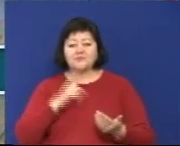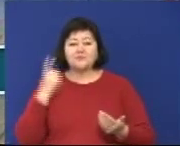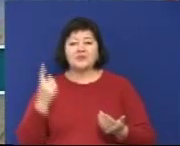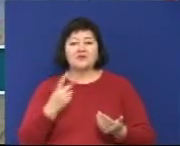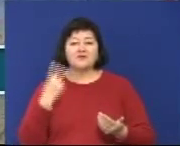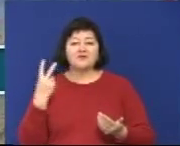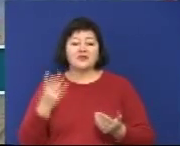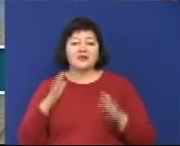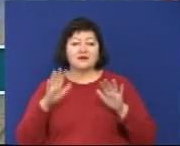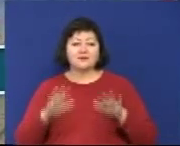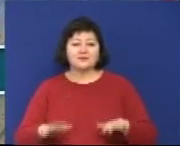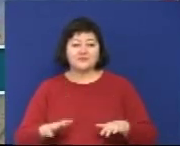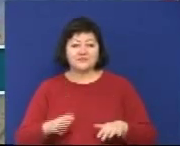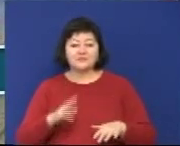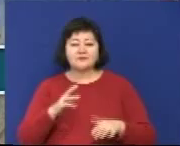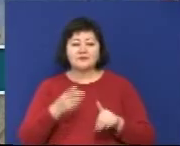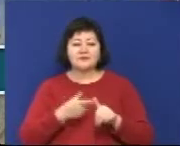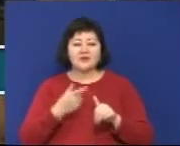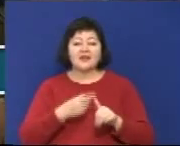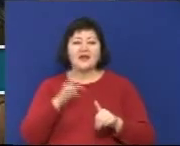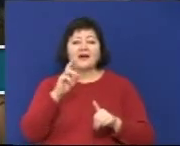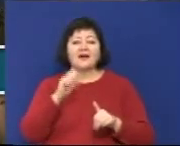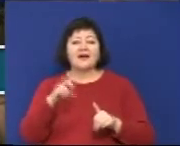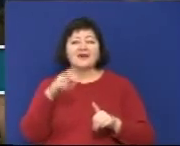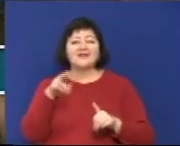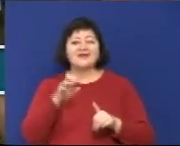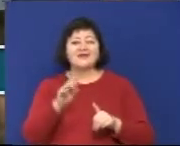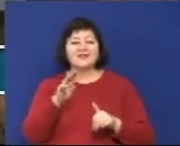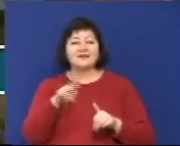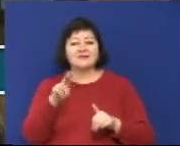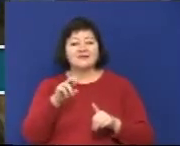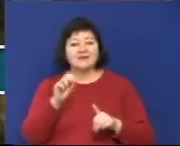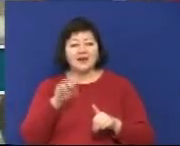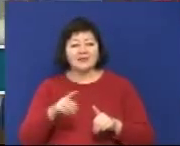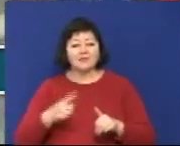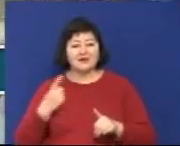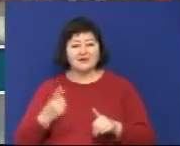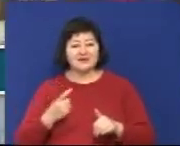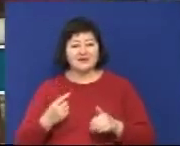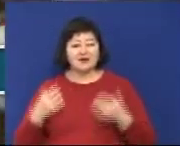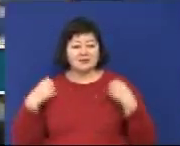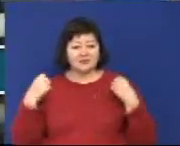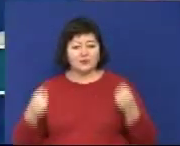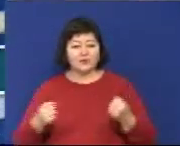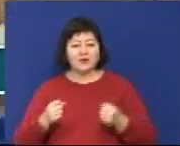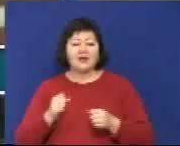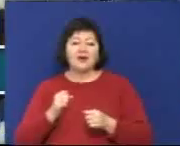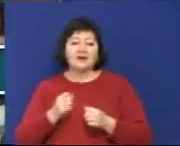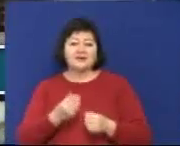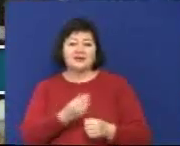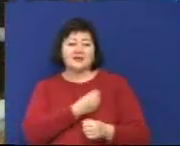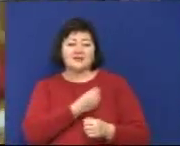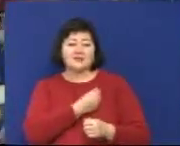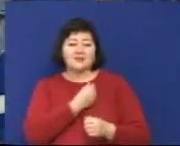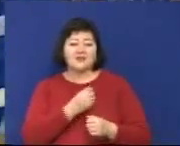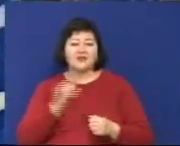вторые места, признаны кандидатами в мастера спорта Республики Казахстан. Также были вручены такие номинации, как «За стремление к победе»,